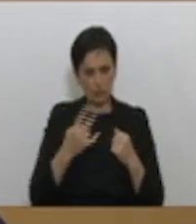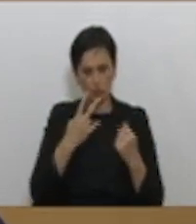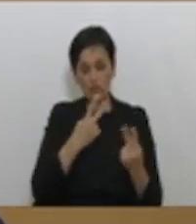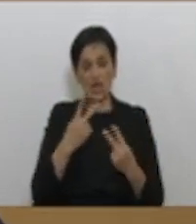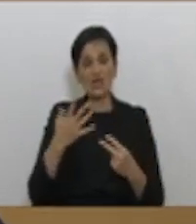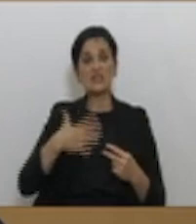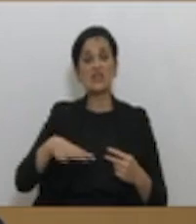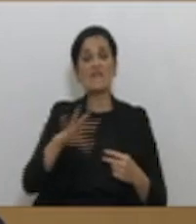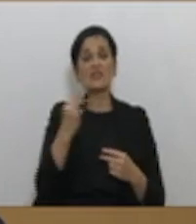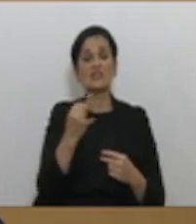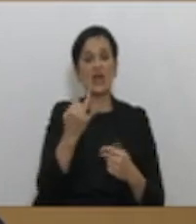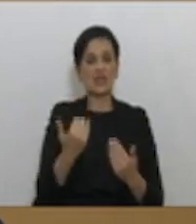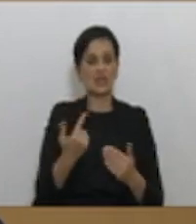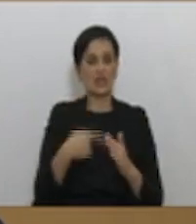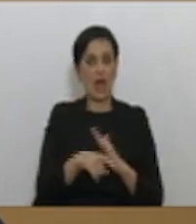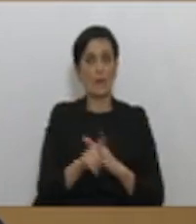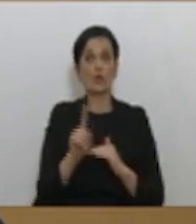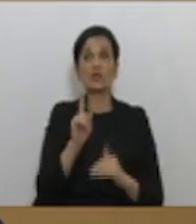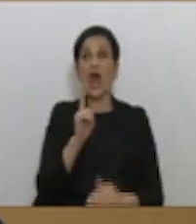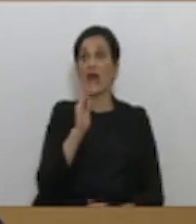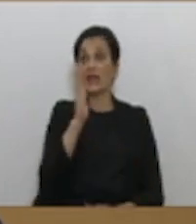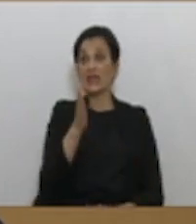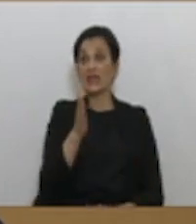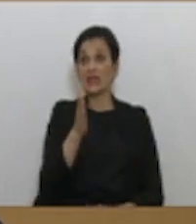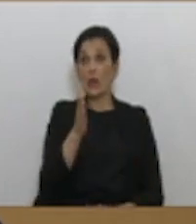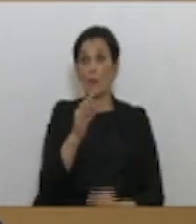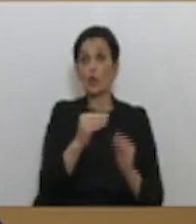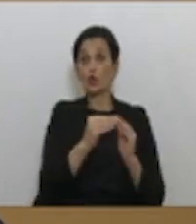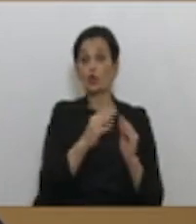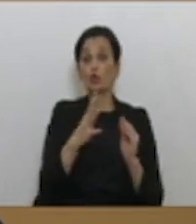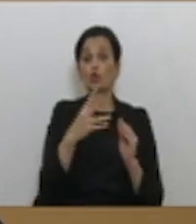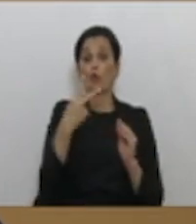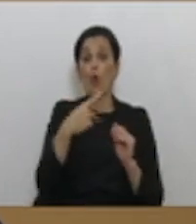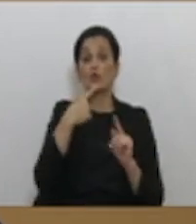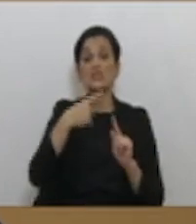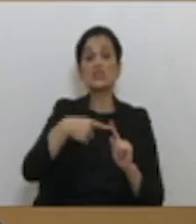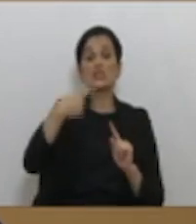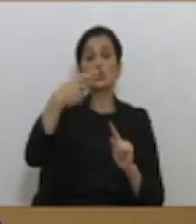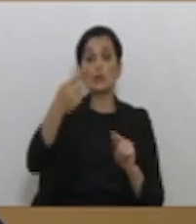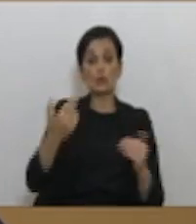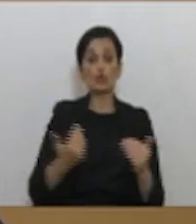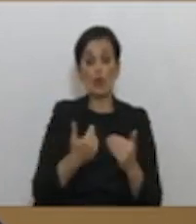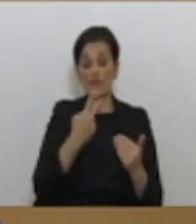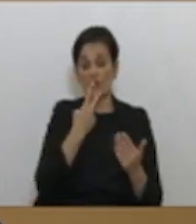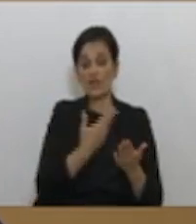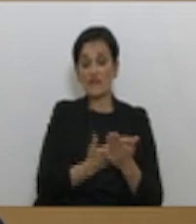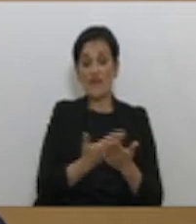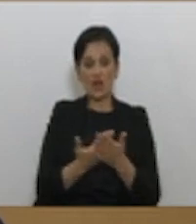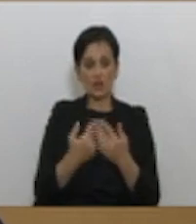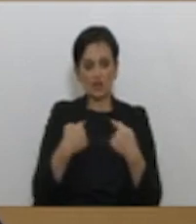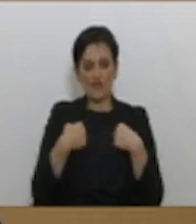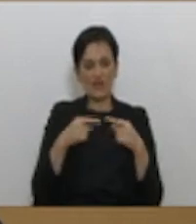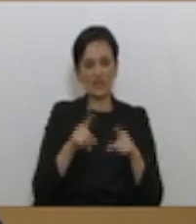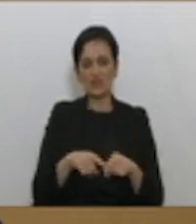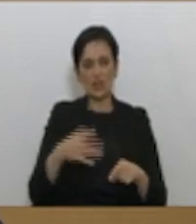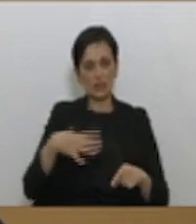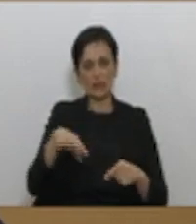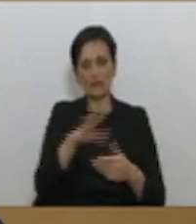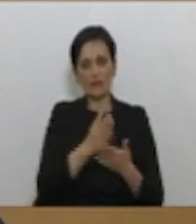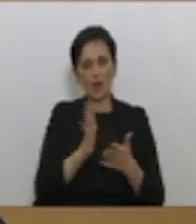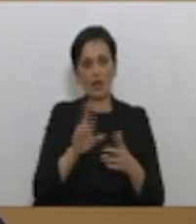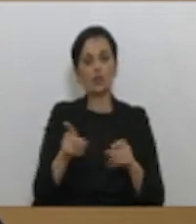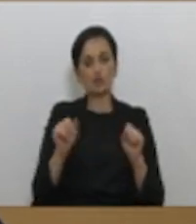ინტერესებიდან გამომდინარე. Რა იქნება 15-20 წლის შემდეგ? ცხოვრება გაჩვენებთ. ჩვენ არ ვართ ისეთი ქვეყანა, რომელსაც